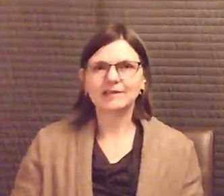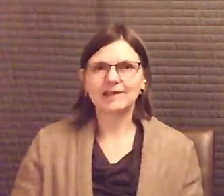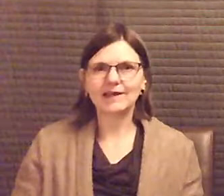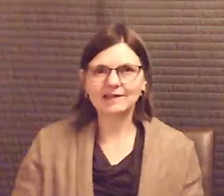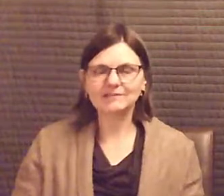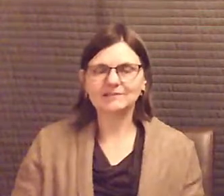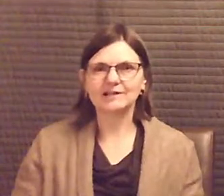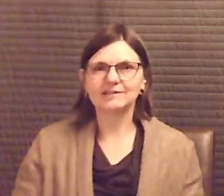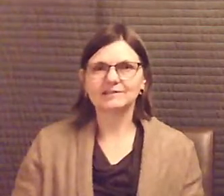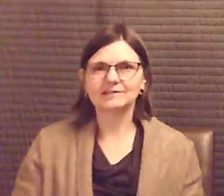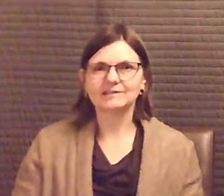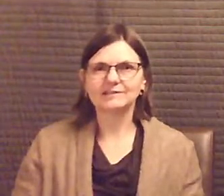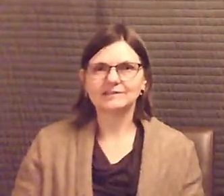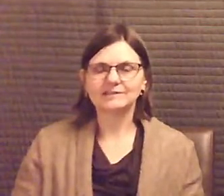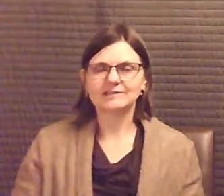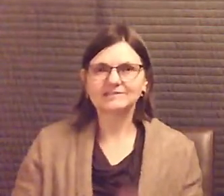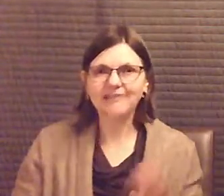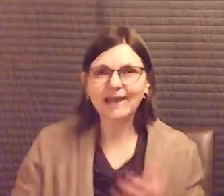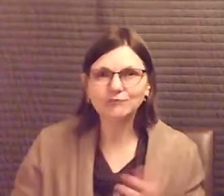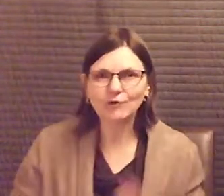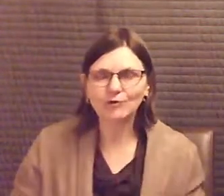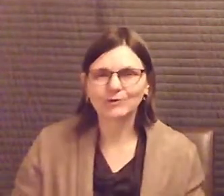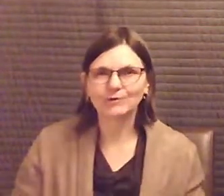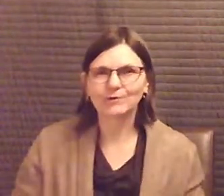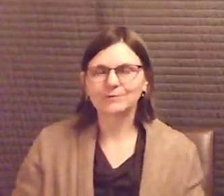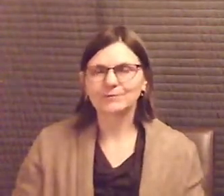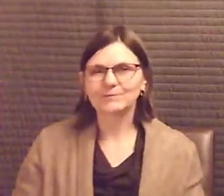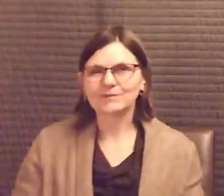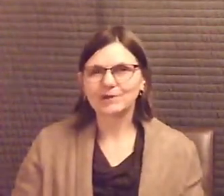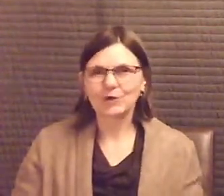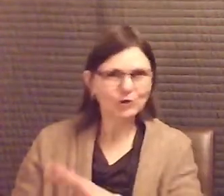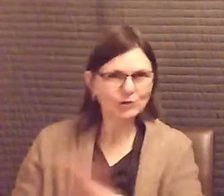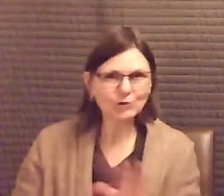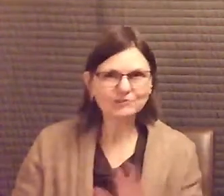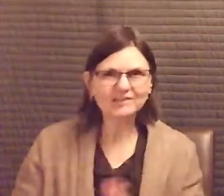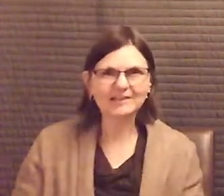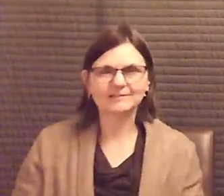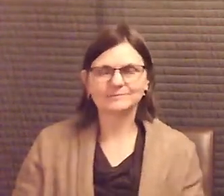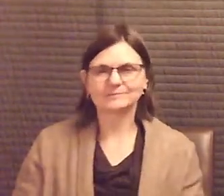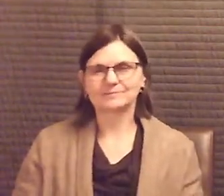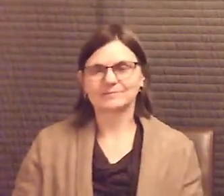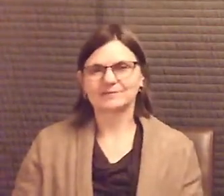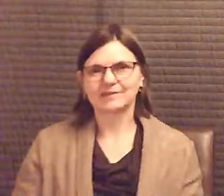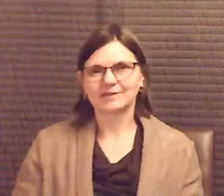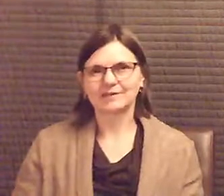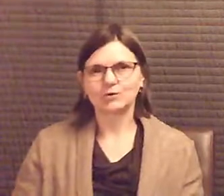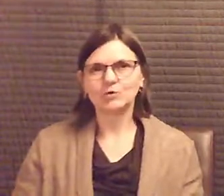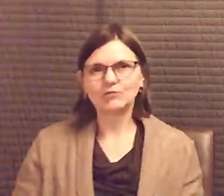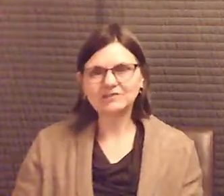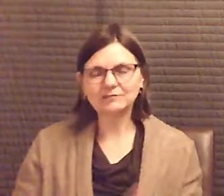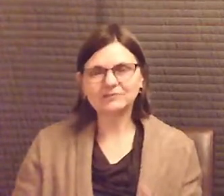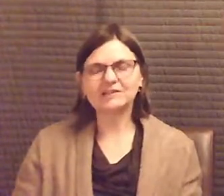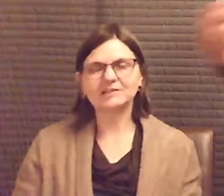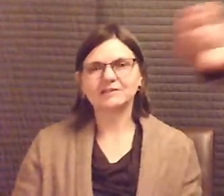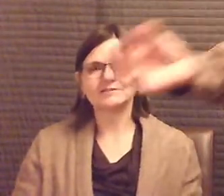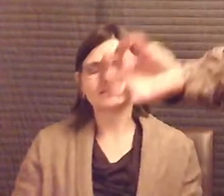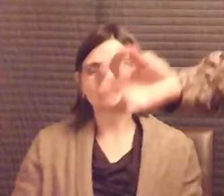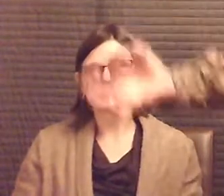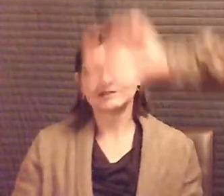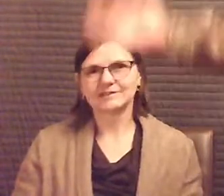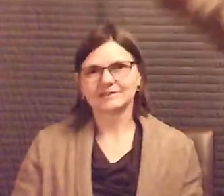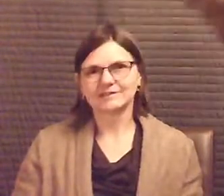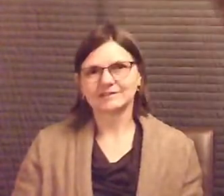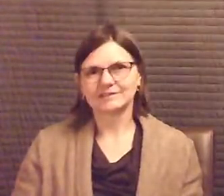is zowel in een discipel zijn voor up ik wil frans groot verschil nou was dat is of was dat verschil dan